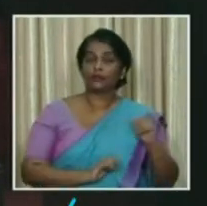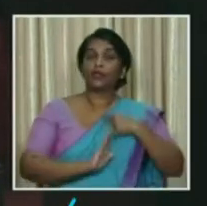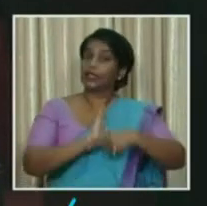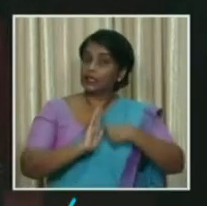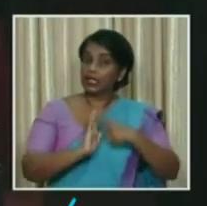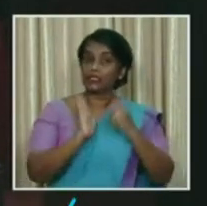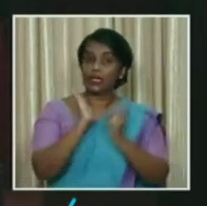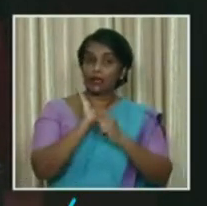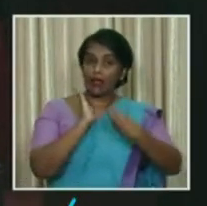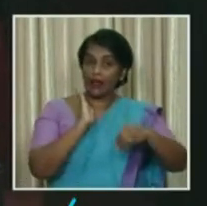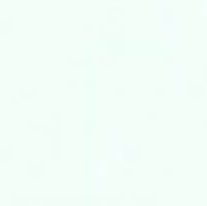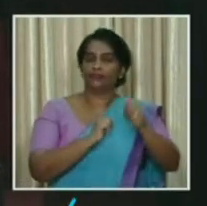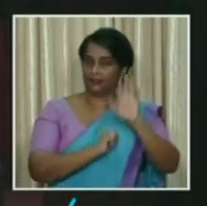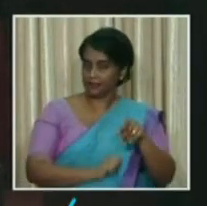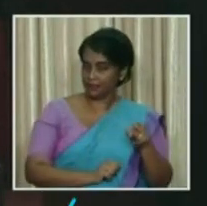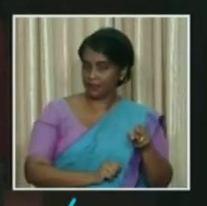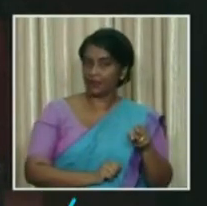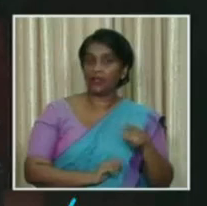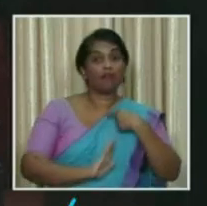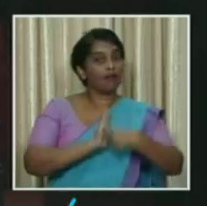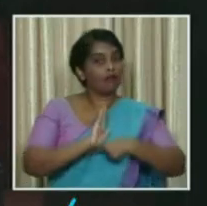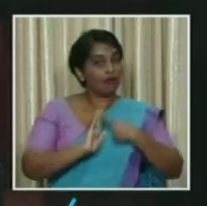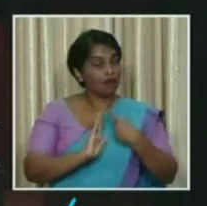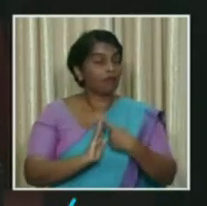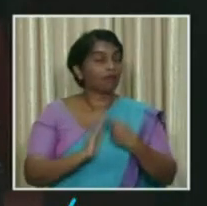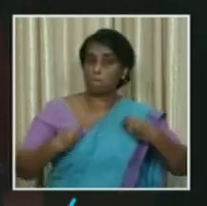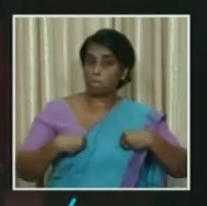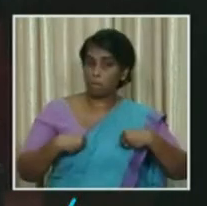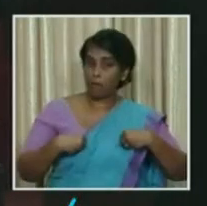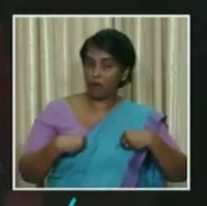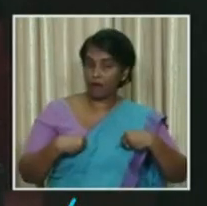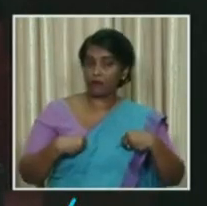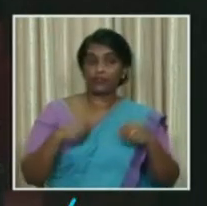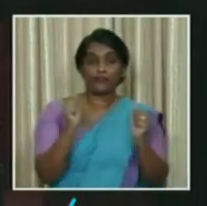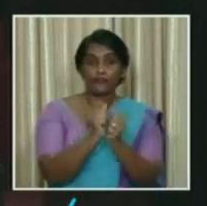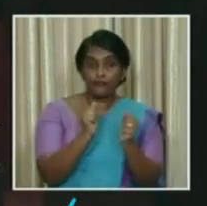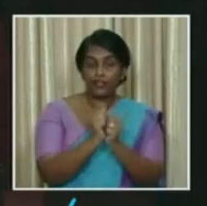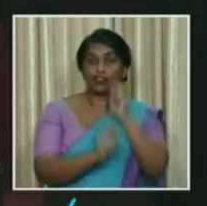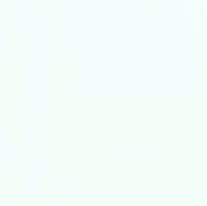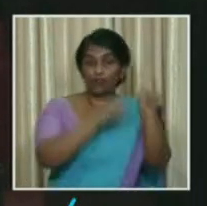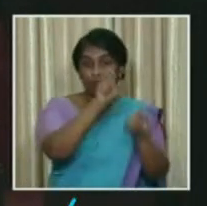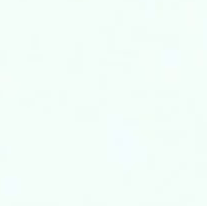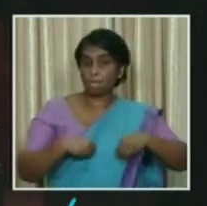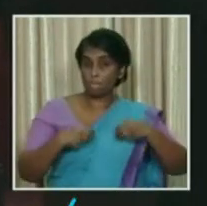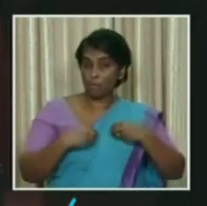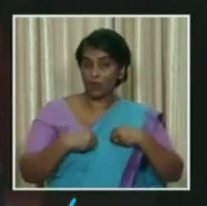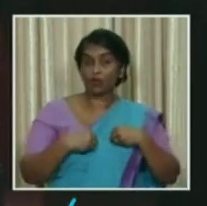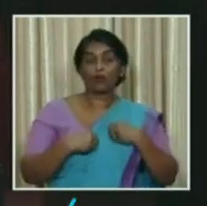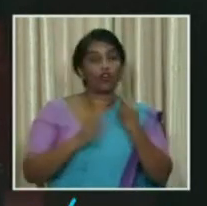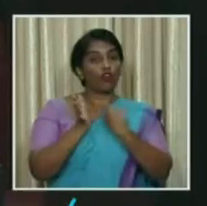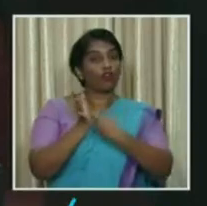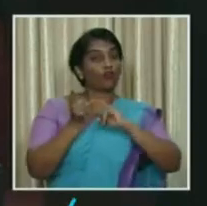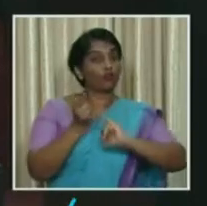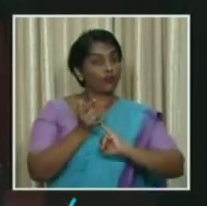දේශීය ණය ප්‍රතිව්‍යුහගත කිරීම තුළ රටට අත්පත් වෙන පාඩුව, වැඩ කරන ජනතාවට අත්පත් වෙන පාඩුව